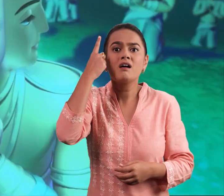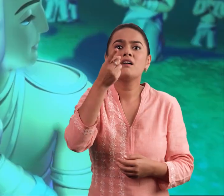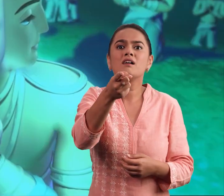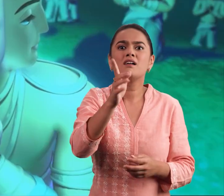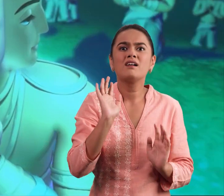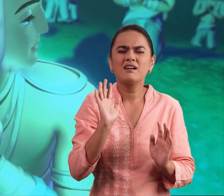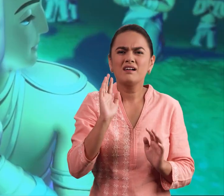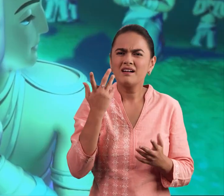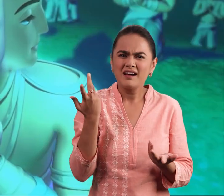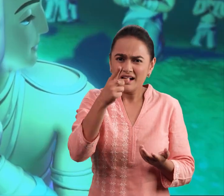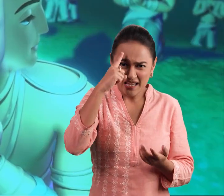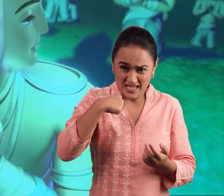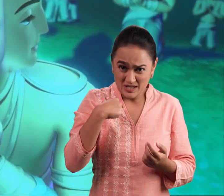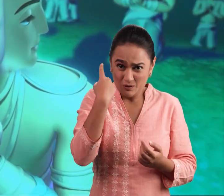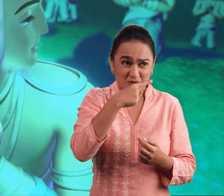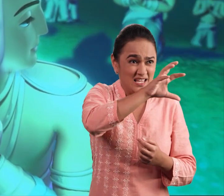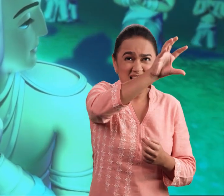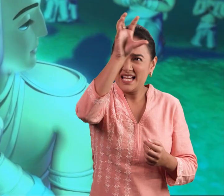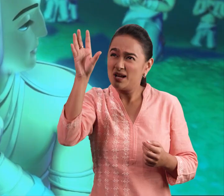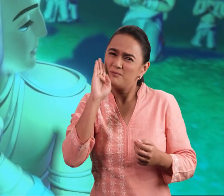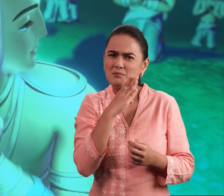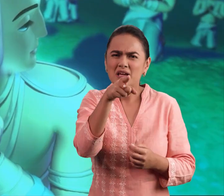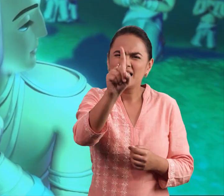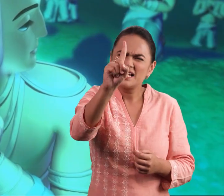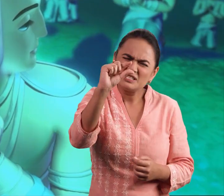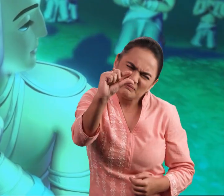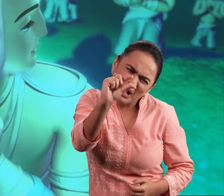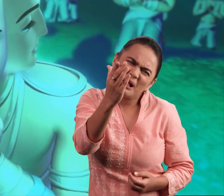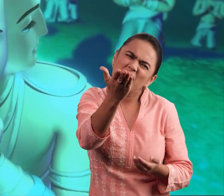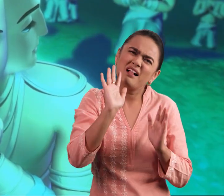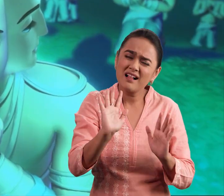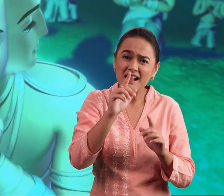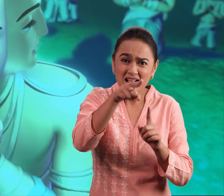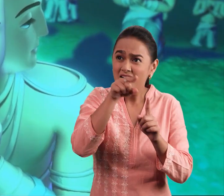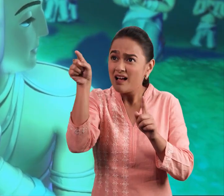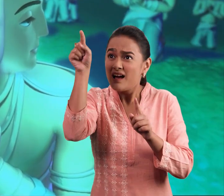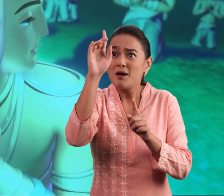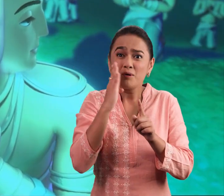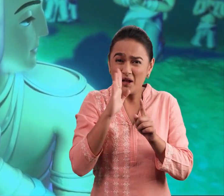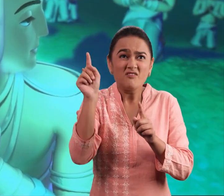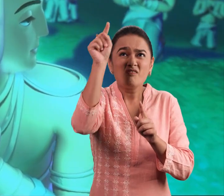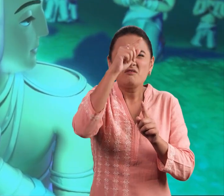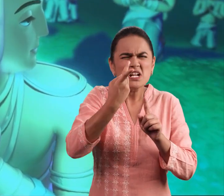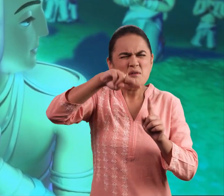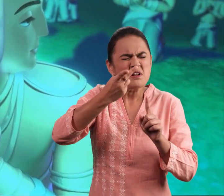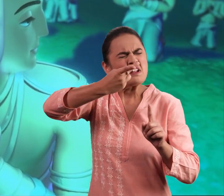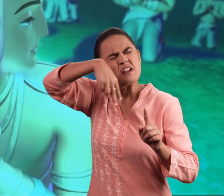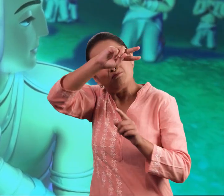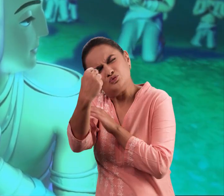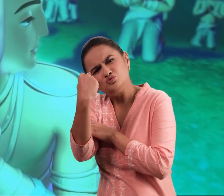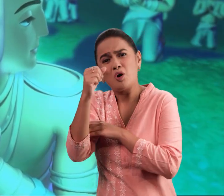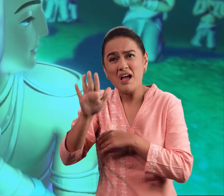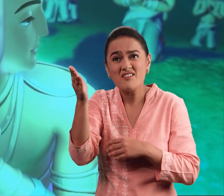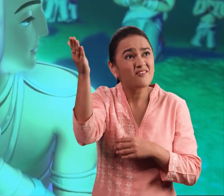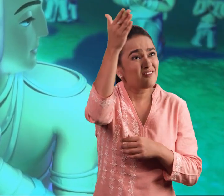ज्ञान हो जाए। इन सहस्त्र ब्रह्मांडों में तुम केवल एक के रचयिता हो। इससे बड़े ब्रह्मांडों में तुमसे